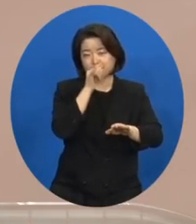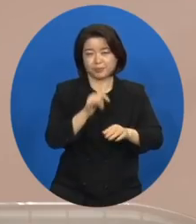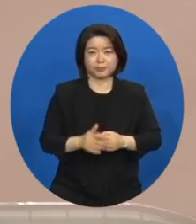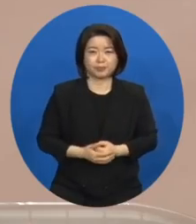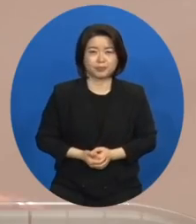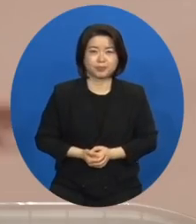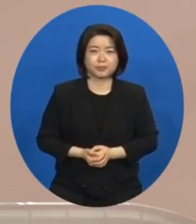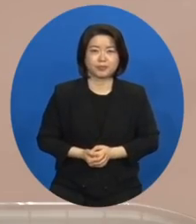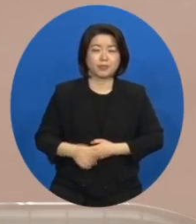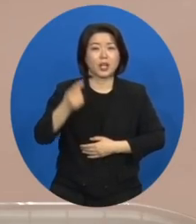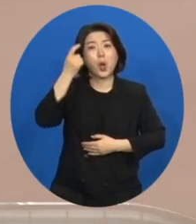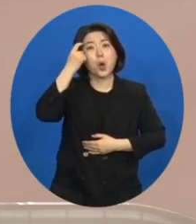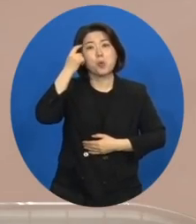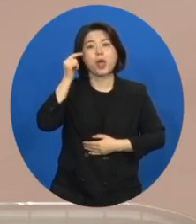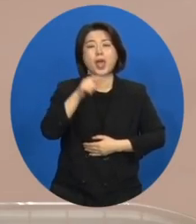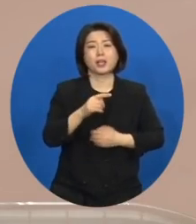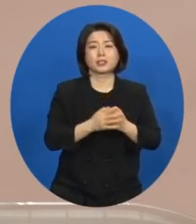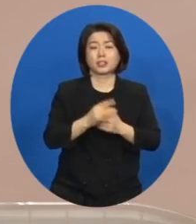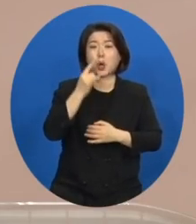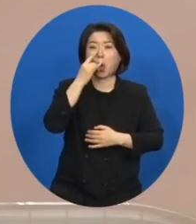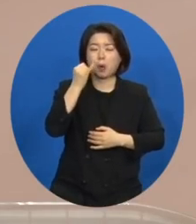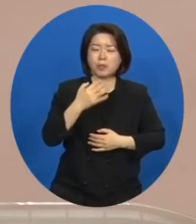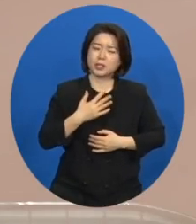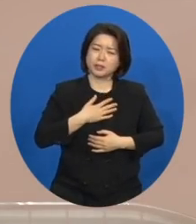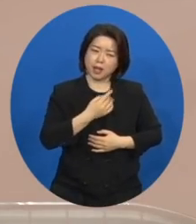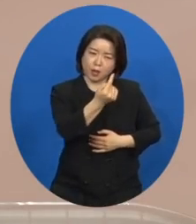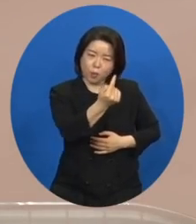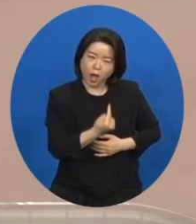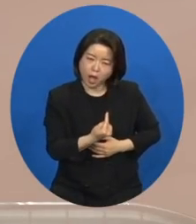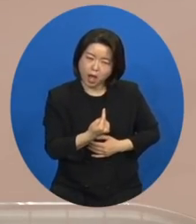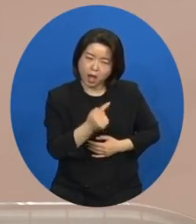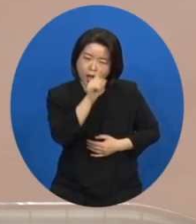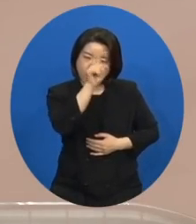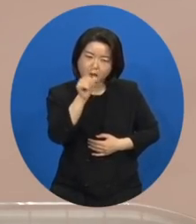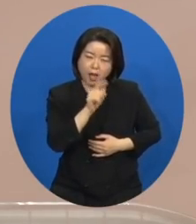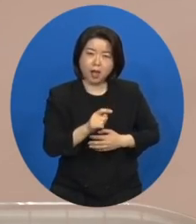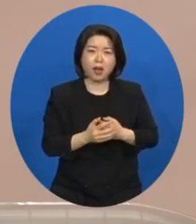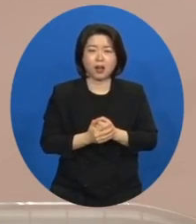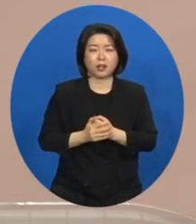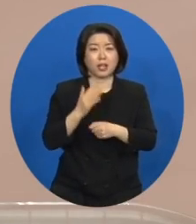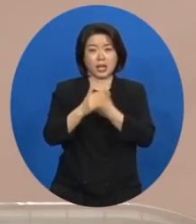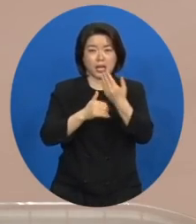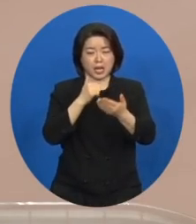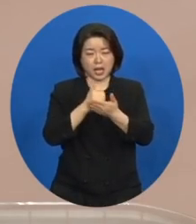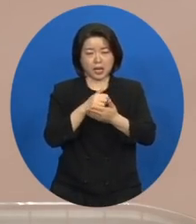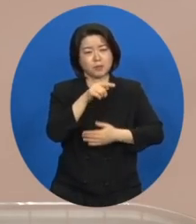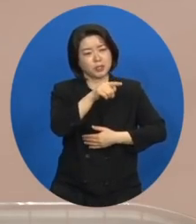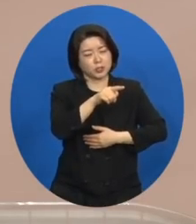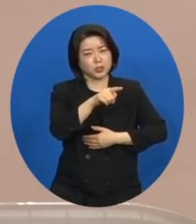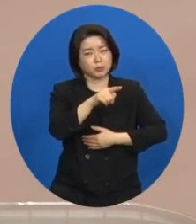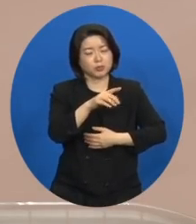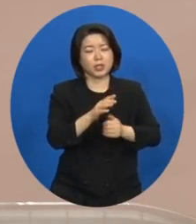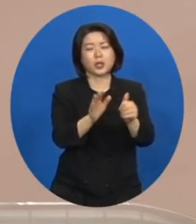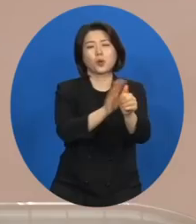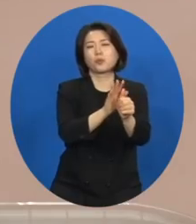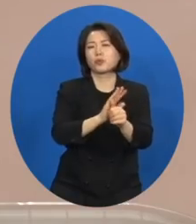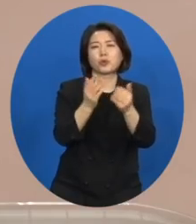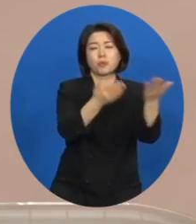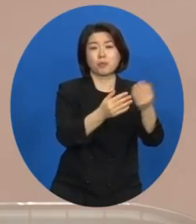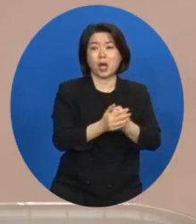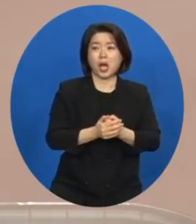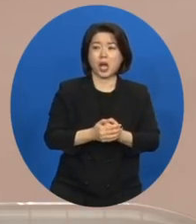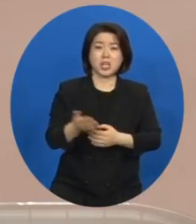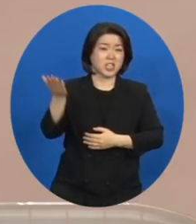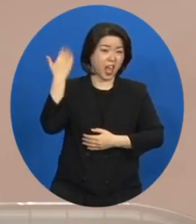아 왜 그 어머님이 저에게 찾아 오셨을 까 어쩌면 하나님께서 그 분에게 조미료를 주신 것 같아 봐라 이 보잘것없는